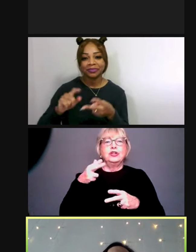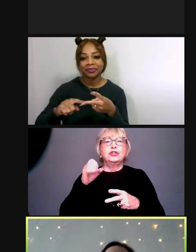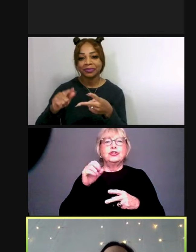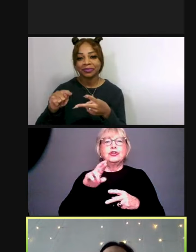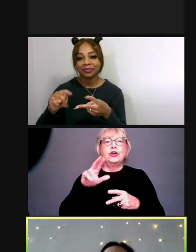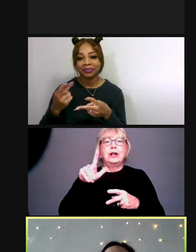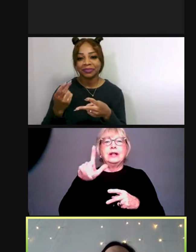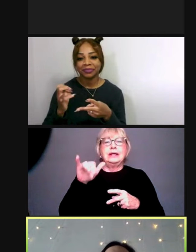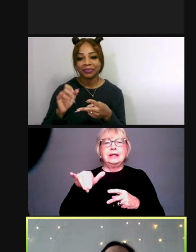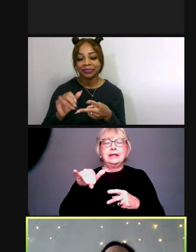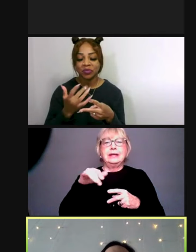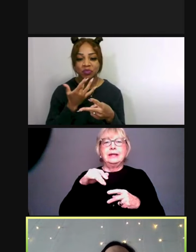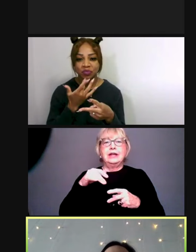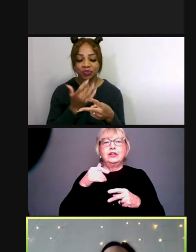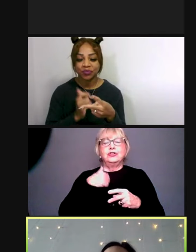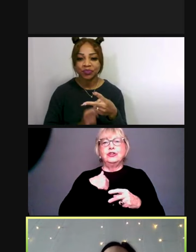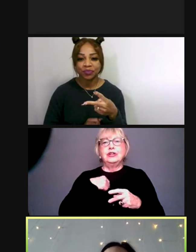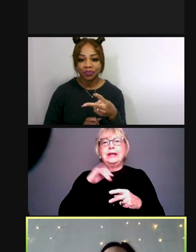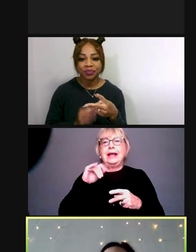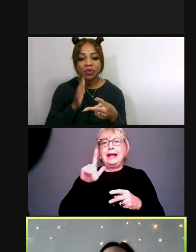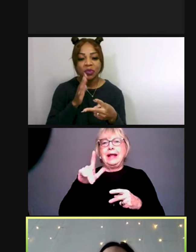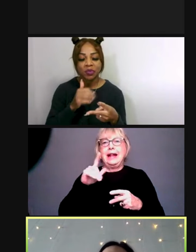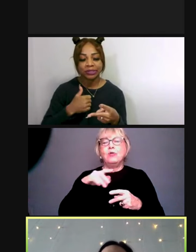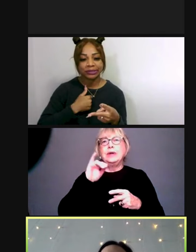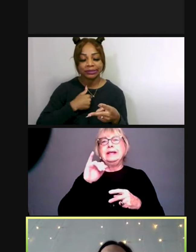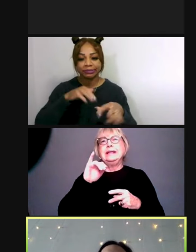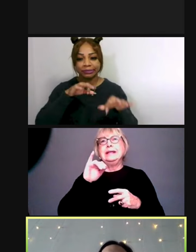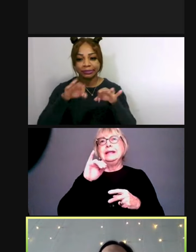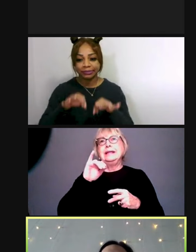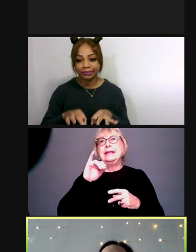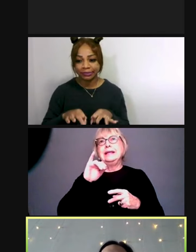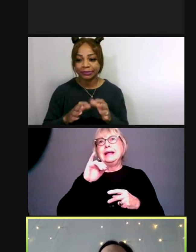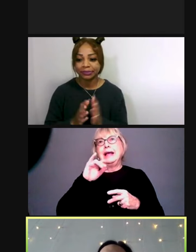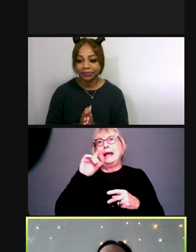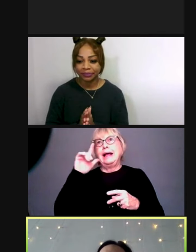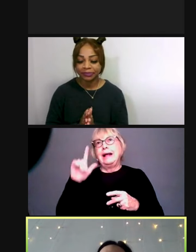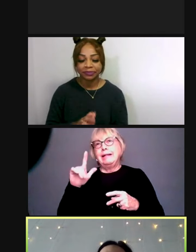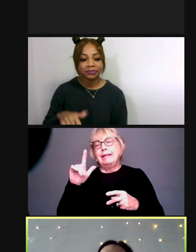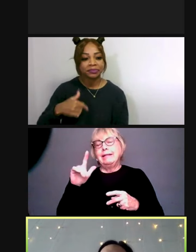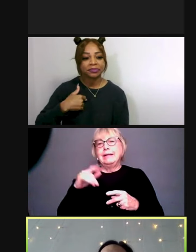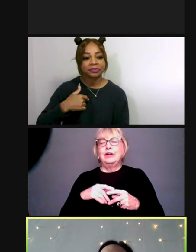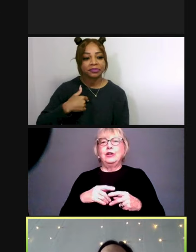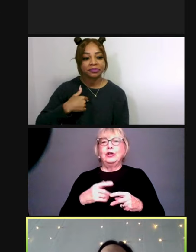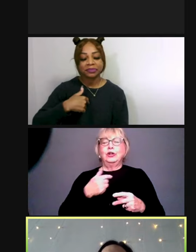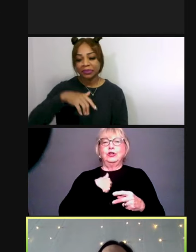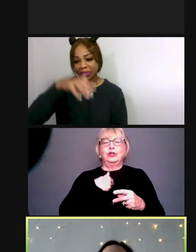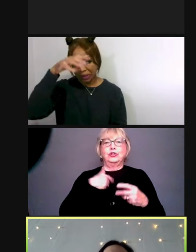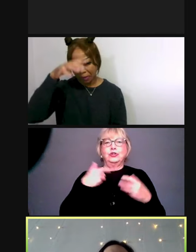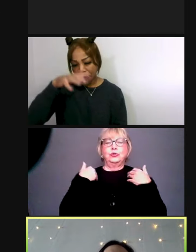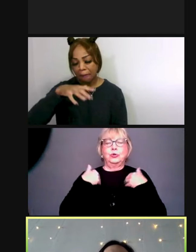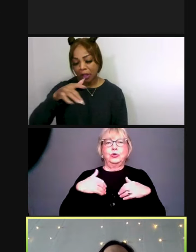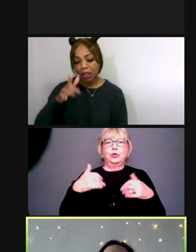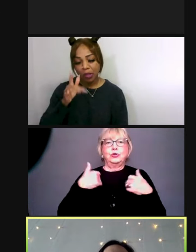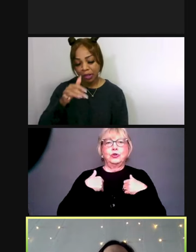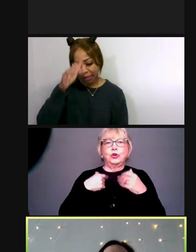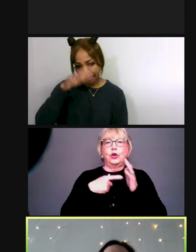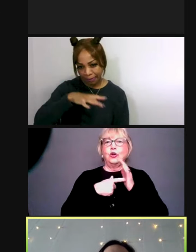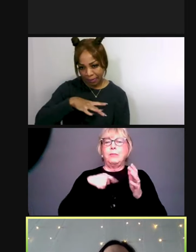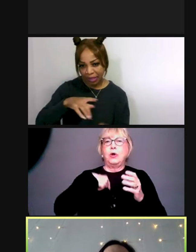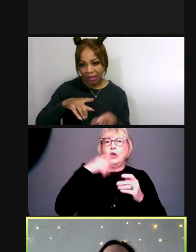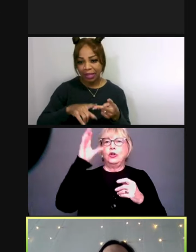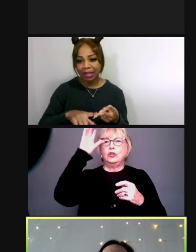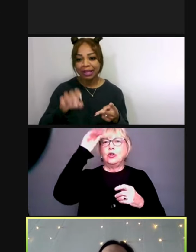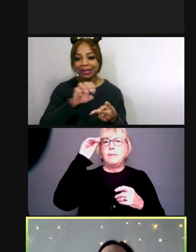pronoms il et il et je vais commencer par me décrire. Je suis présente comme un homme. Je